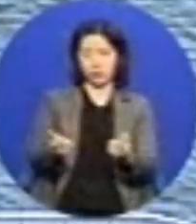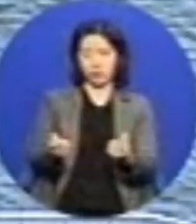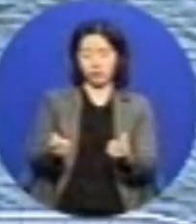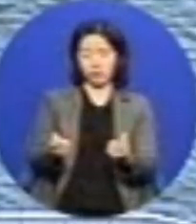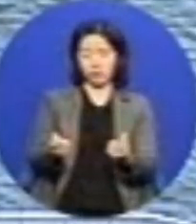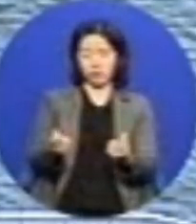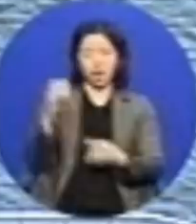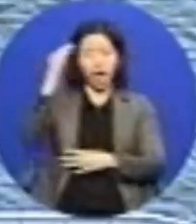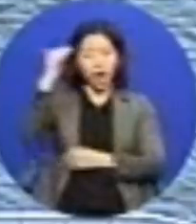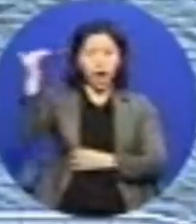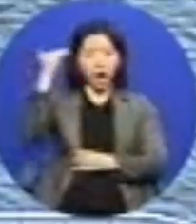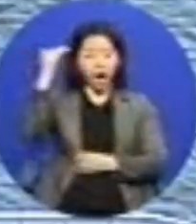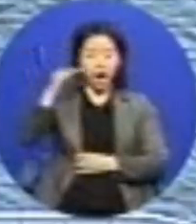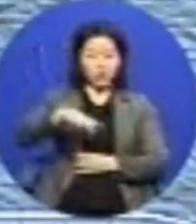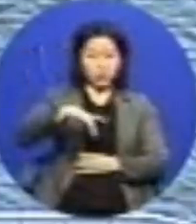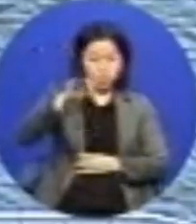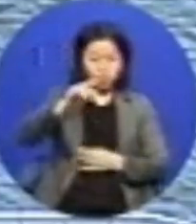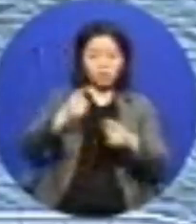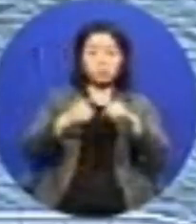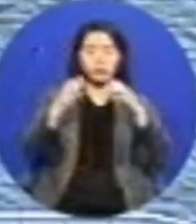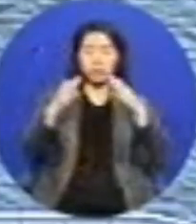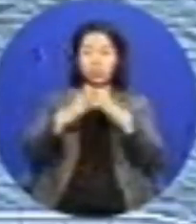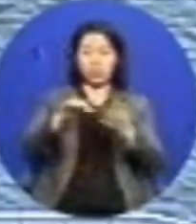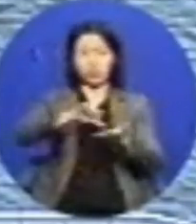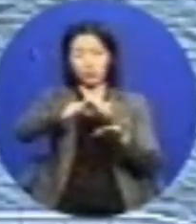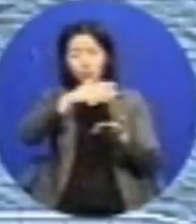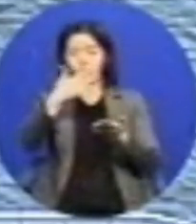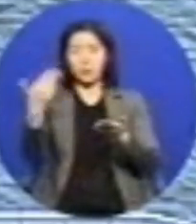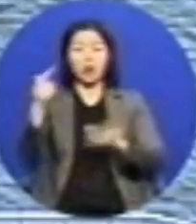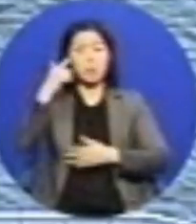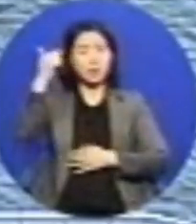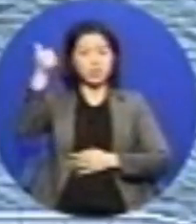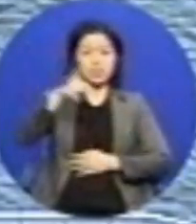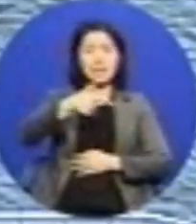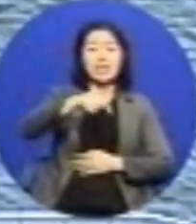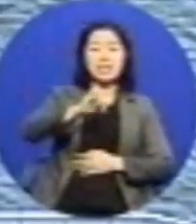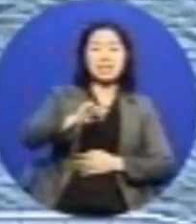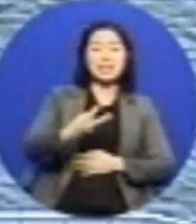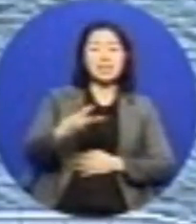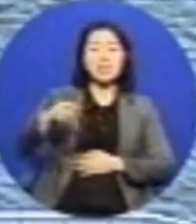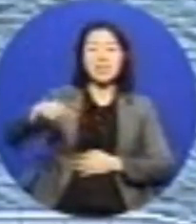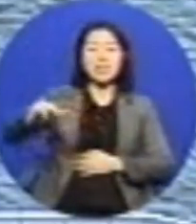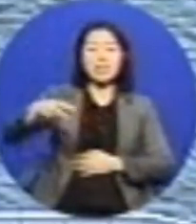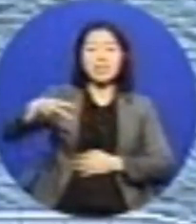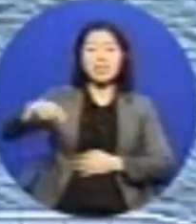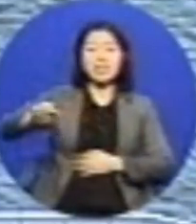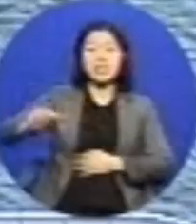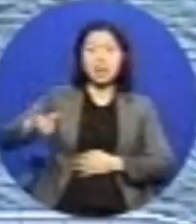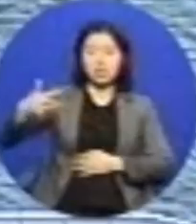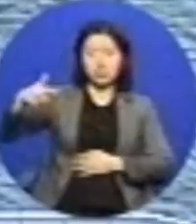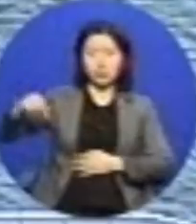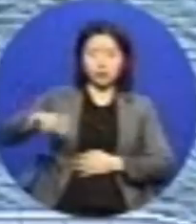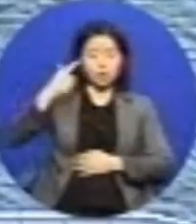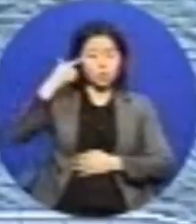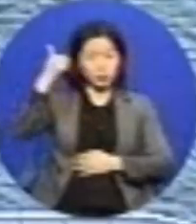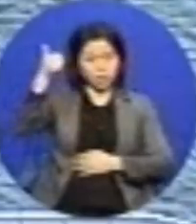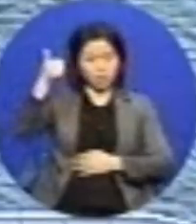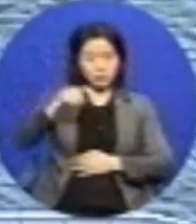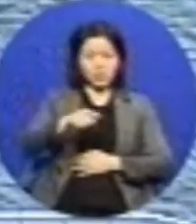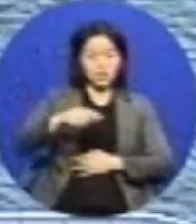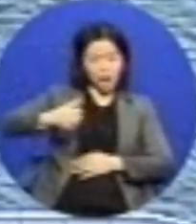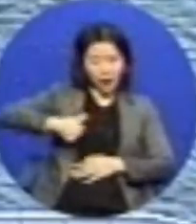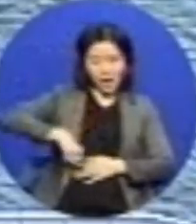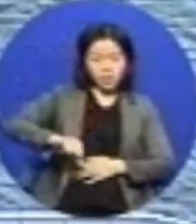한국 초대교회 유명한 목사님 길선주 목사님 근데 이 목사님의 아들이 숨